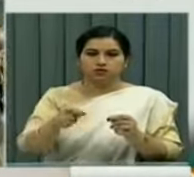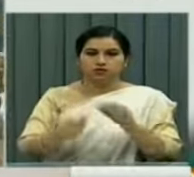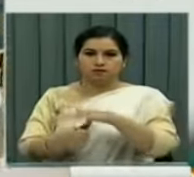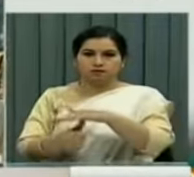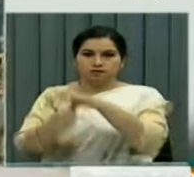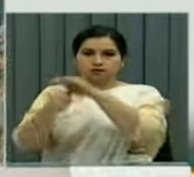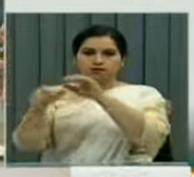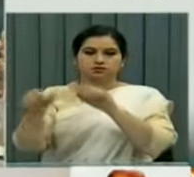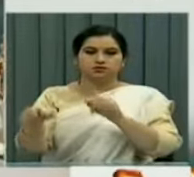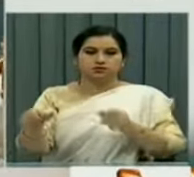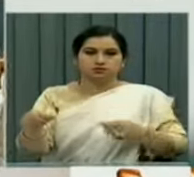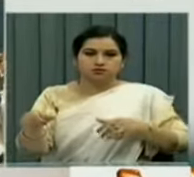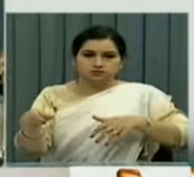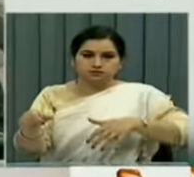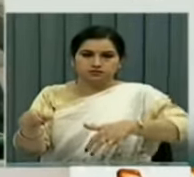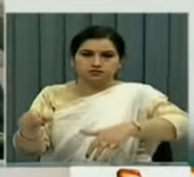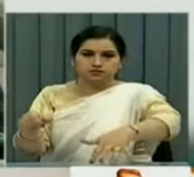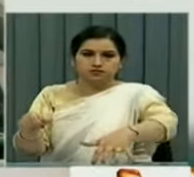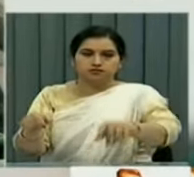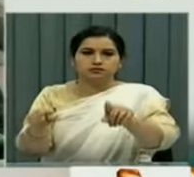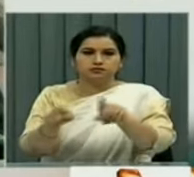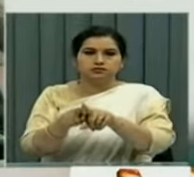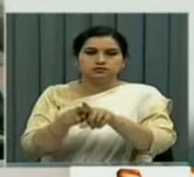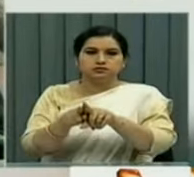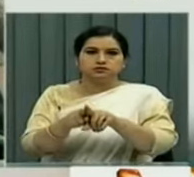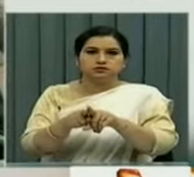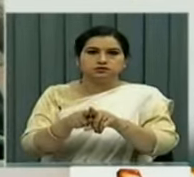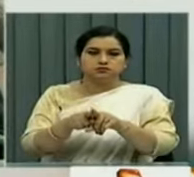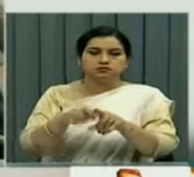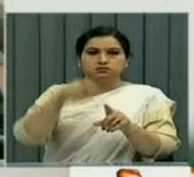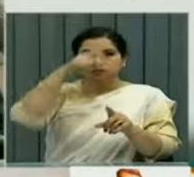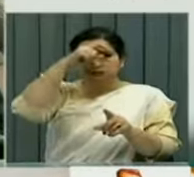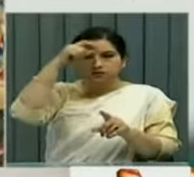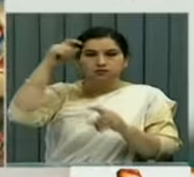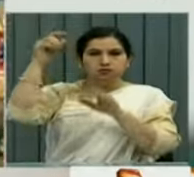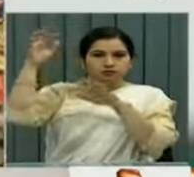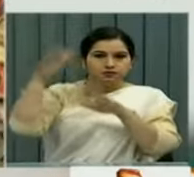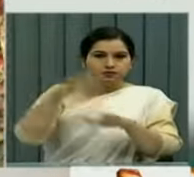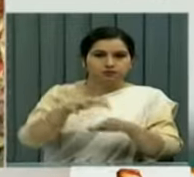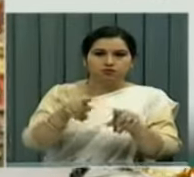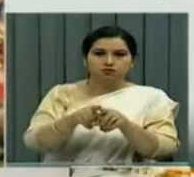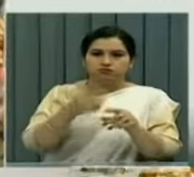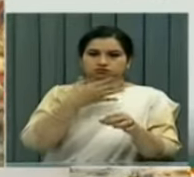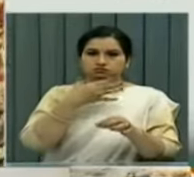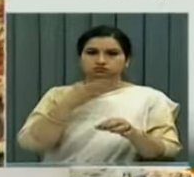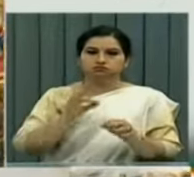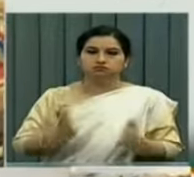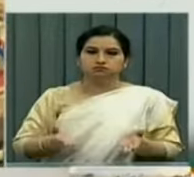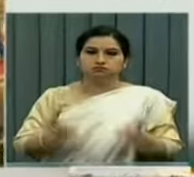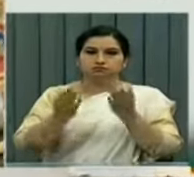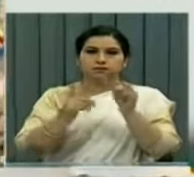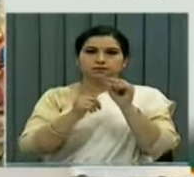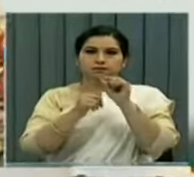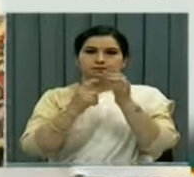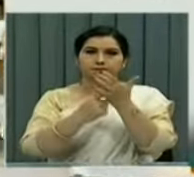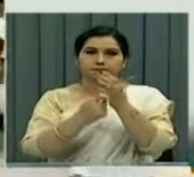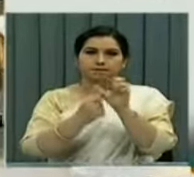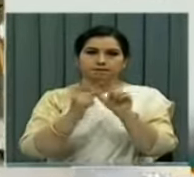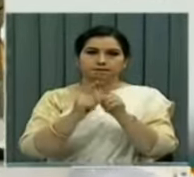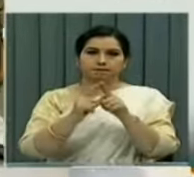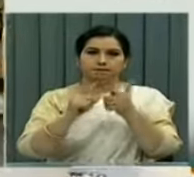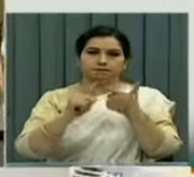और बांग्लादेश के अगेंस्ट फिर जो है बीएसएफ है, तो इस कॉन्सेप्ट पे काम कर रही है फोर्सेस। जो भाई जब लड़ाई होती